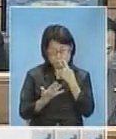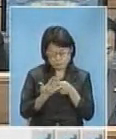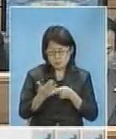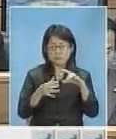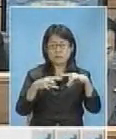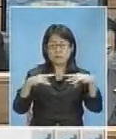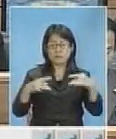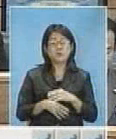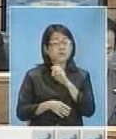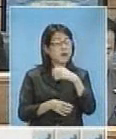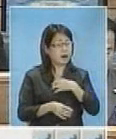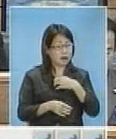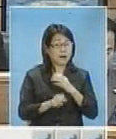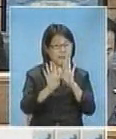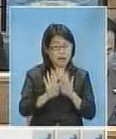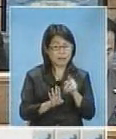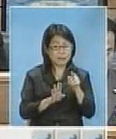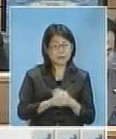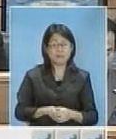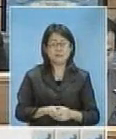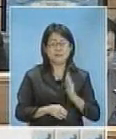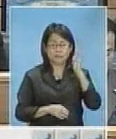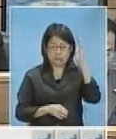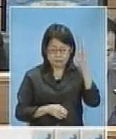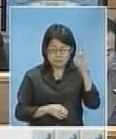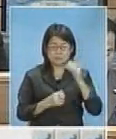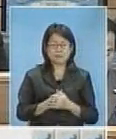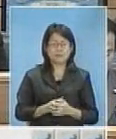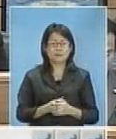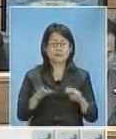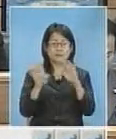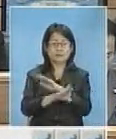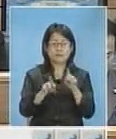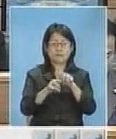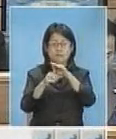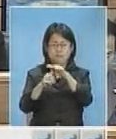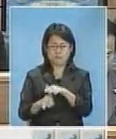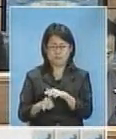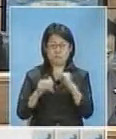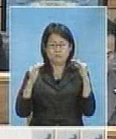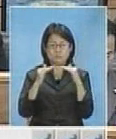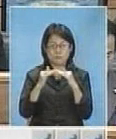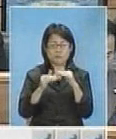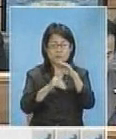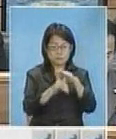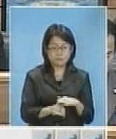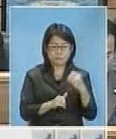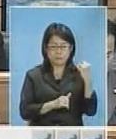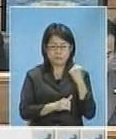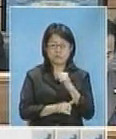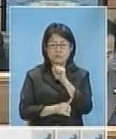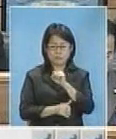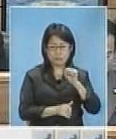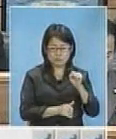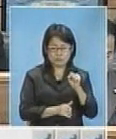ถ้าใช้มาตรฐานอย่างนี้อนาคตเท่ากับเป็นการริดรอนสิทธิอำนาจและหน้าที่ของฝ่ายนิติบัญญั